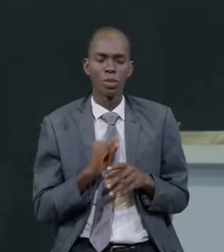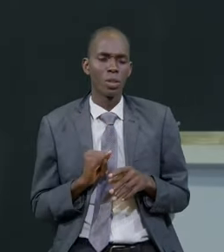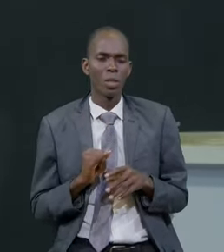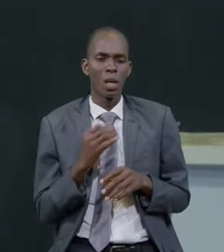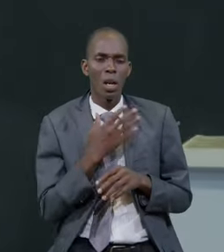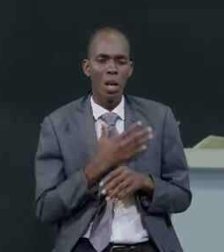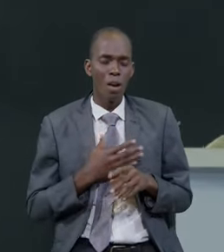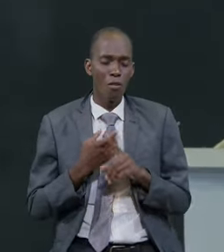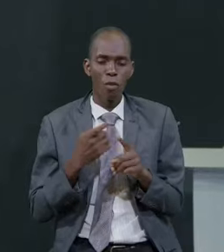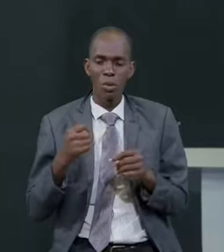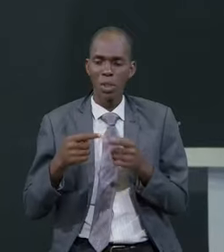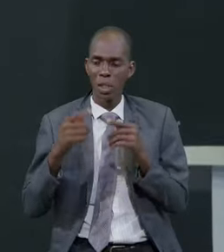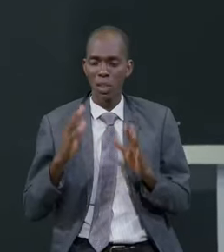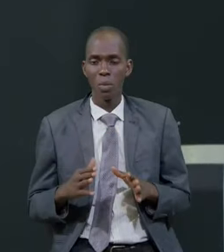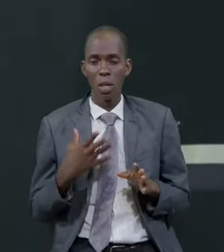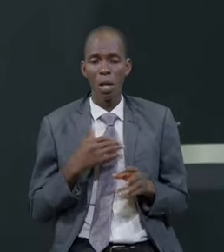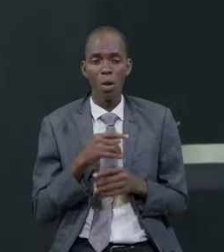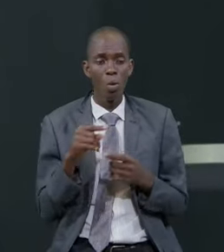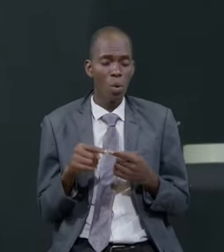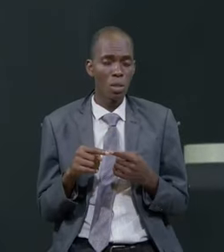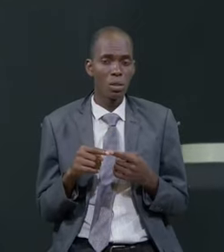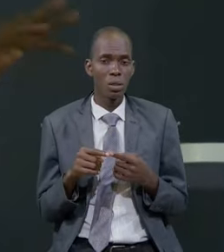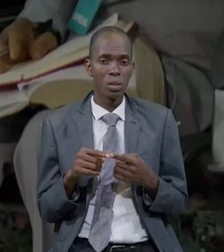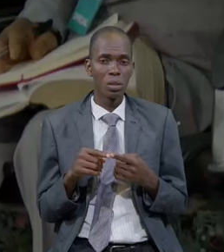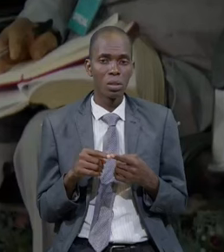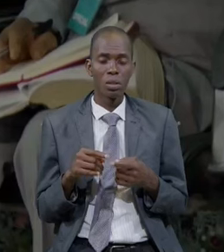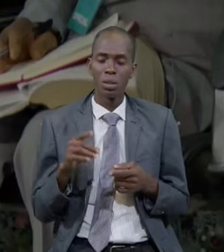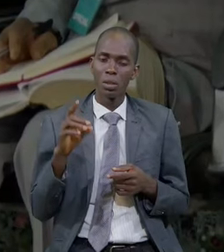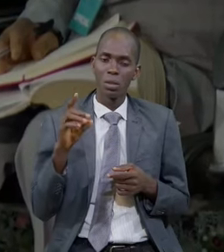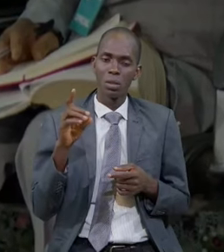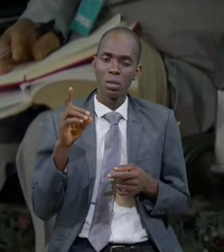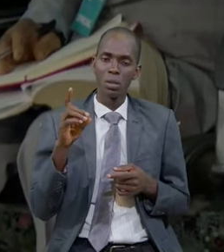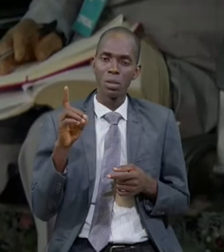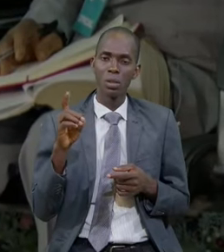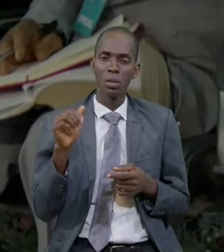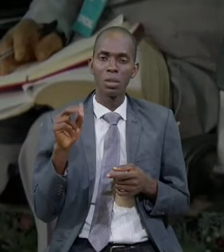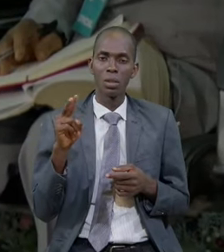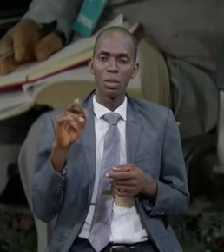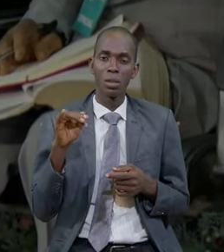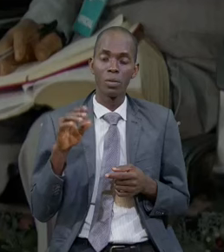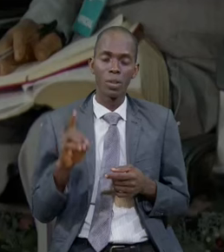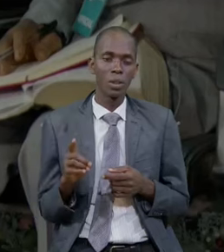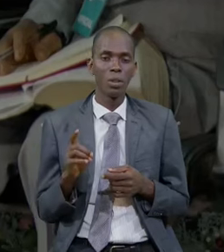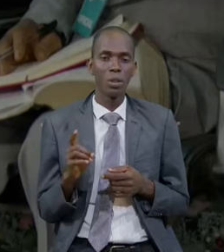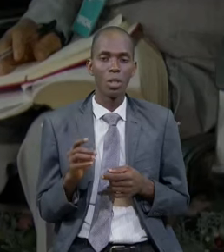Même Joab parmi les gens est allé accomplir sa vocation. David